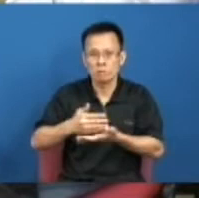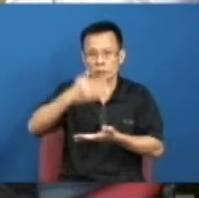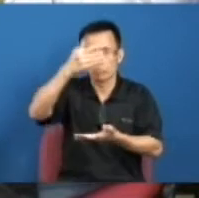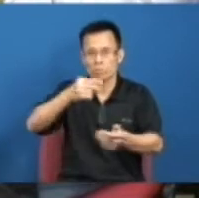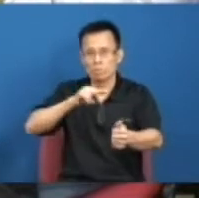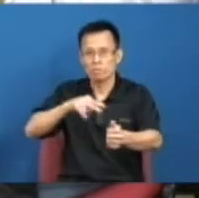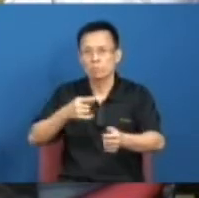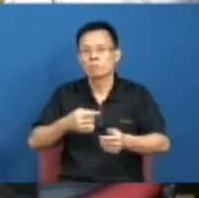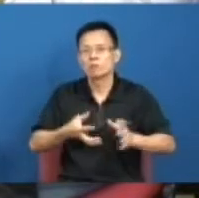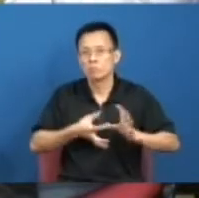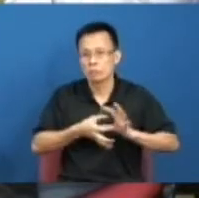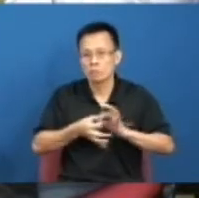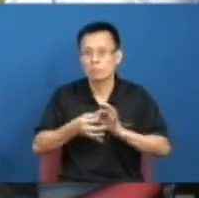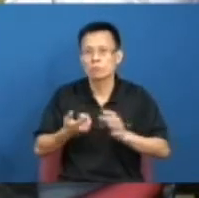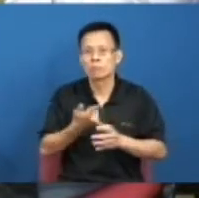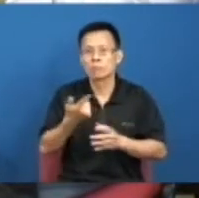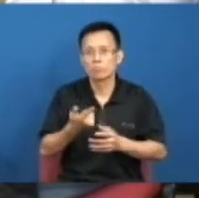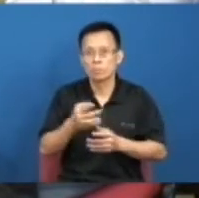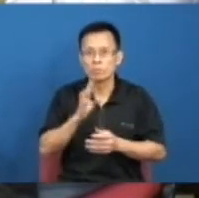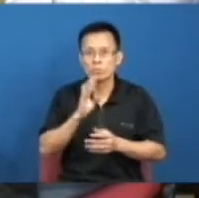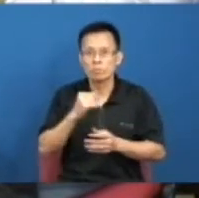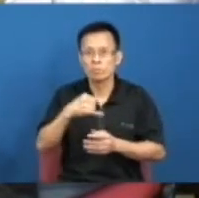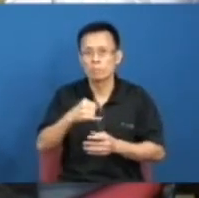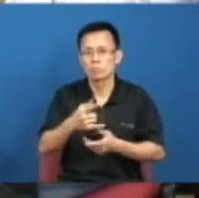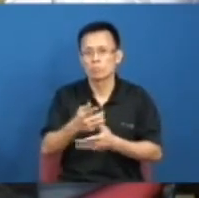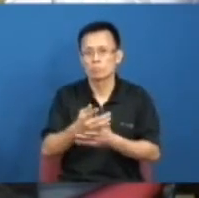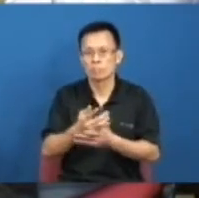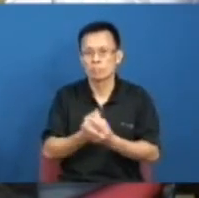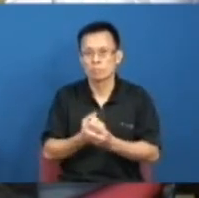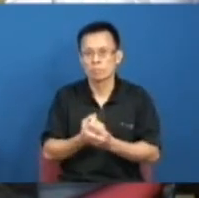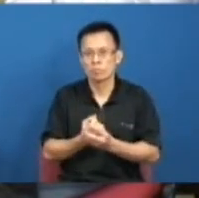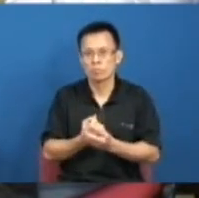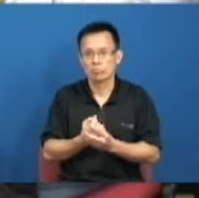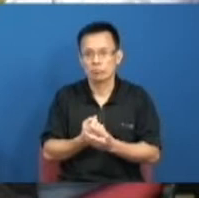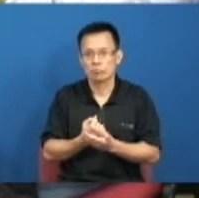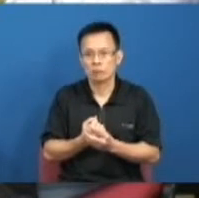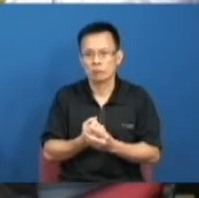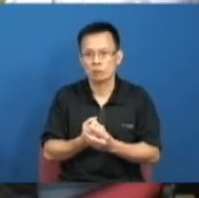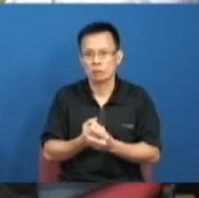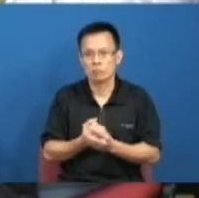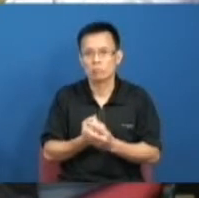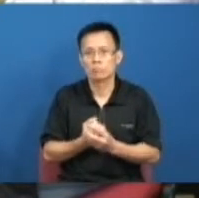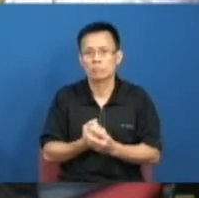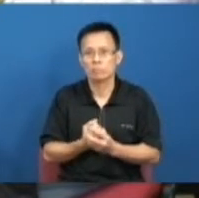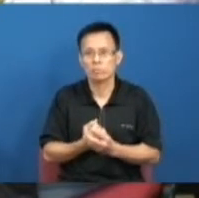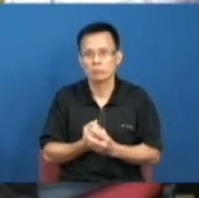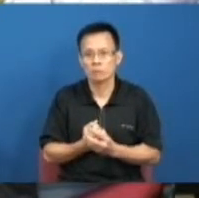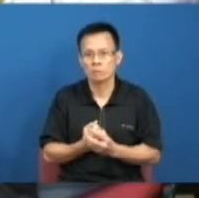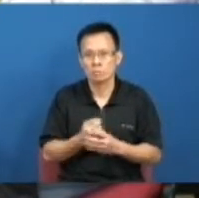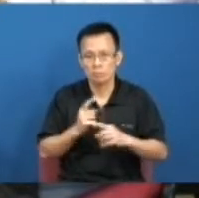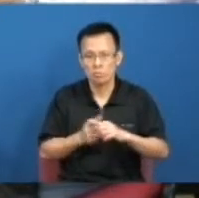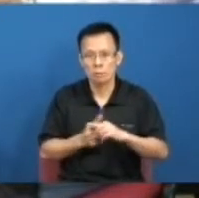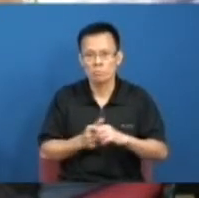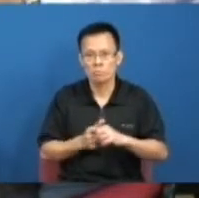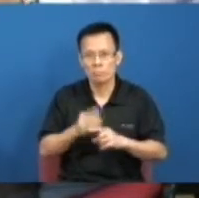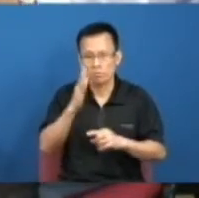多啲咯。如果佢喺，如果唔係，我哋就唔使話扣起嗰、那個即係保固金啦，係咪咧？ 係啦，實在咧呢個